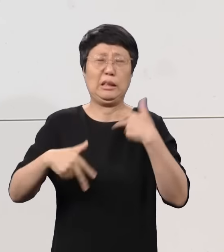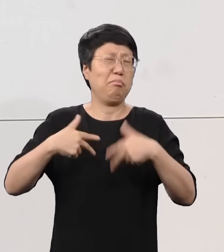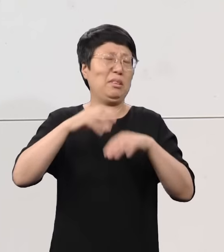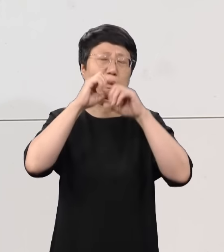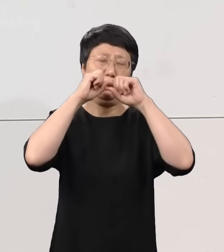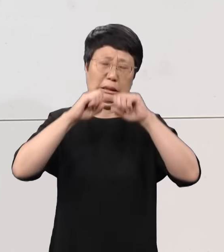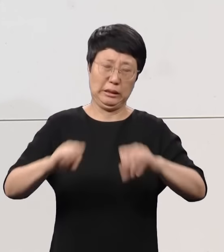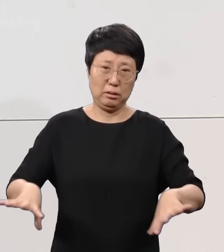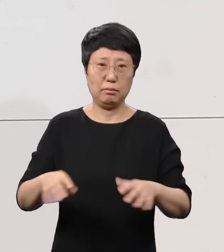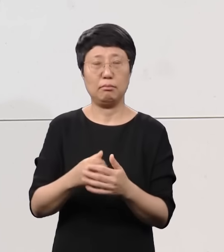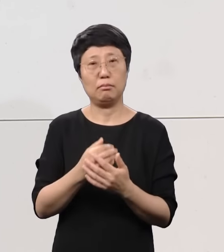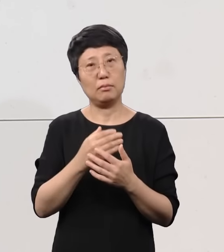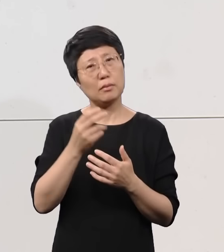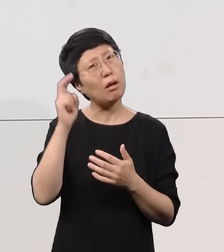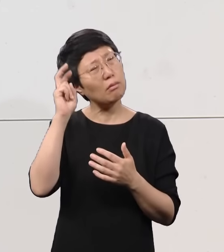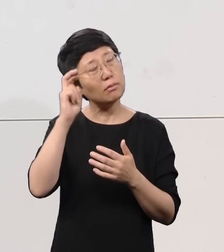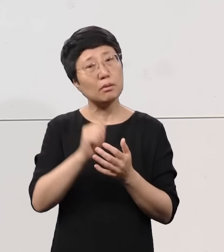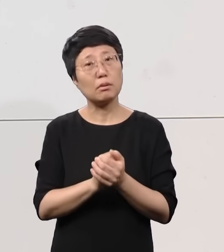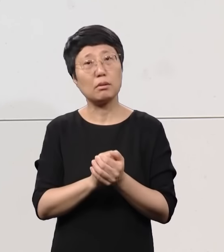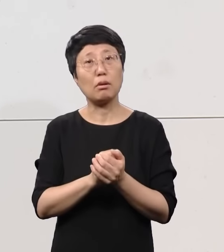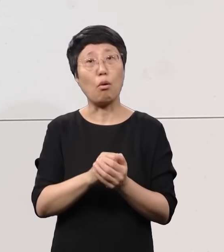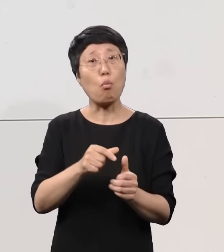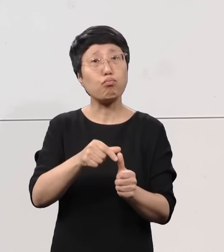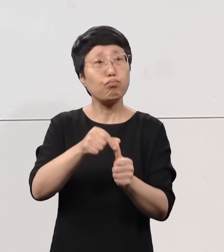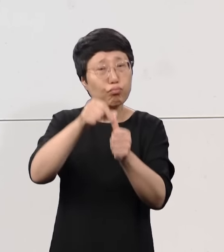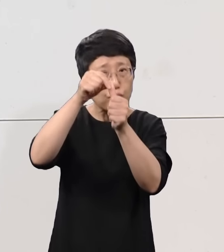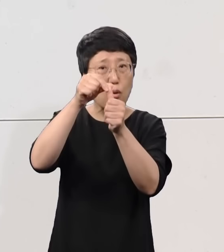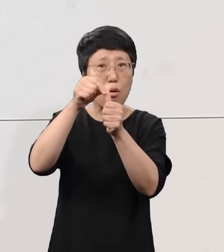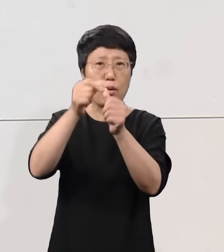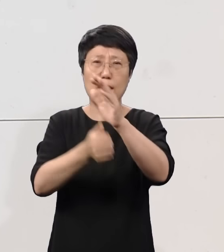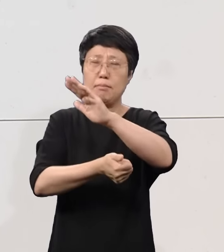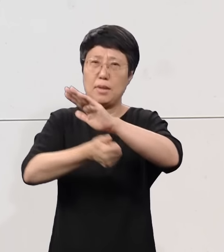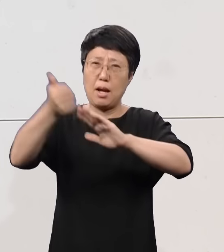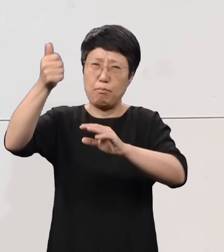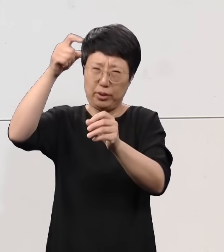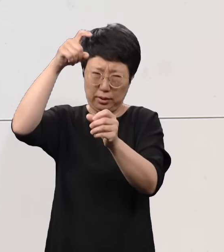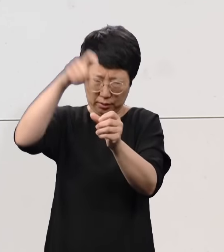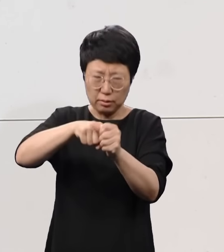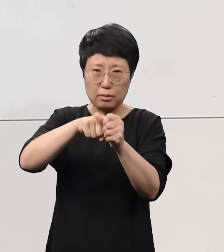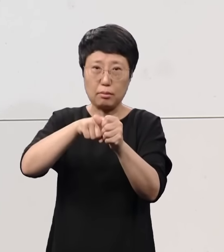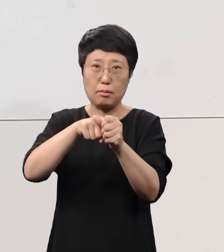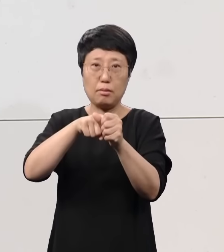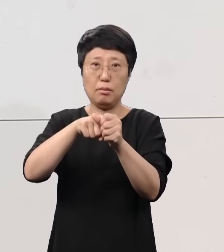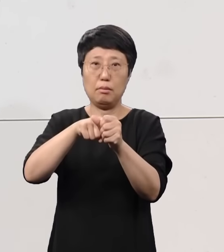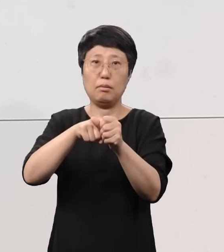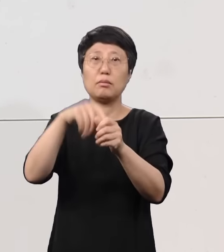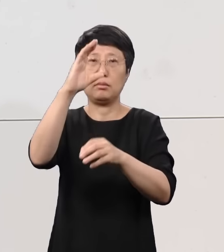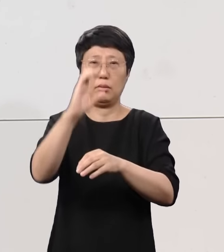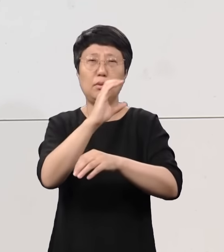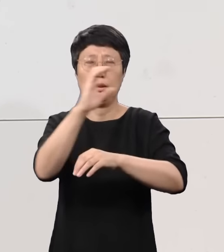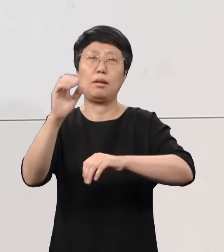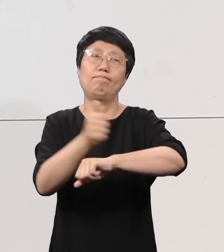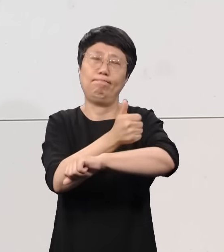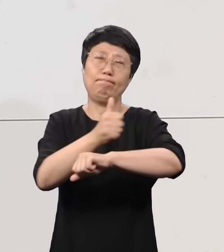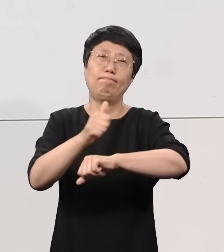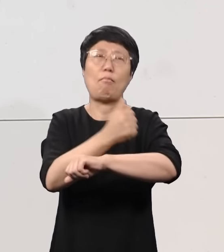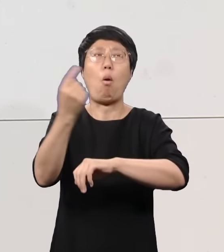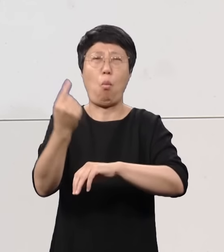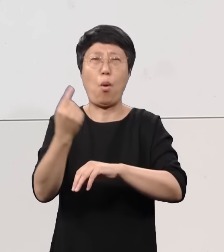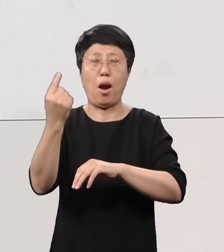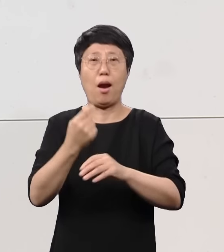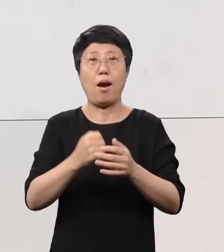하지만 우리는 목적을 분명히 갖고 있습니다 구원에 대한 희망과 목적을 가지고 우리는 성당에 와야 됩니다